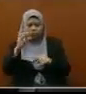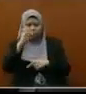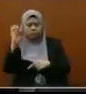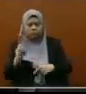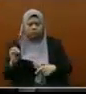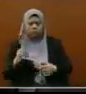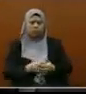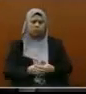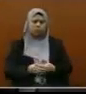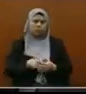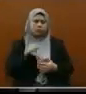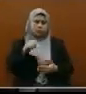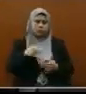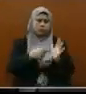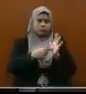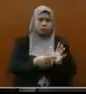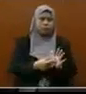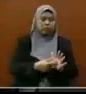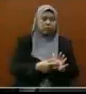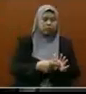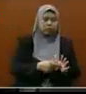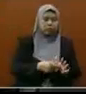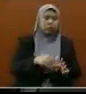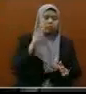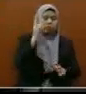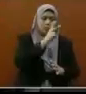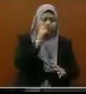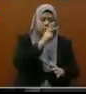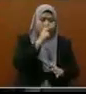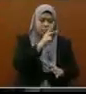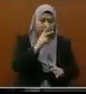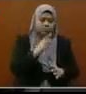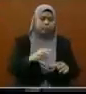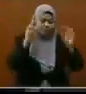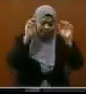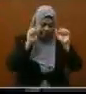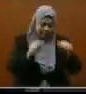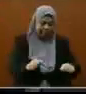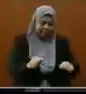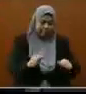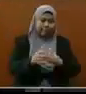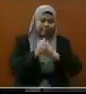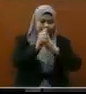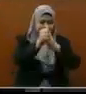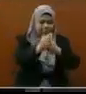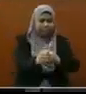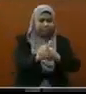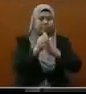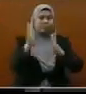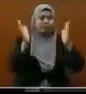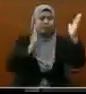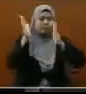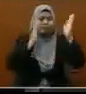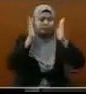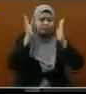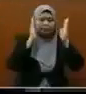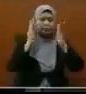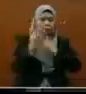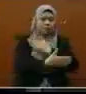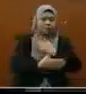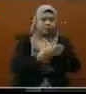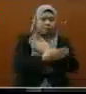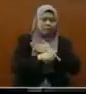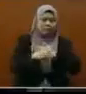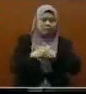Kerajaan Pakatan Harapan mampu mengemudi ekonomi negara walaupun kita berada dalam keadaan suram, dan ianya